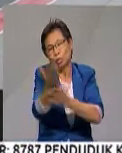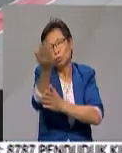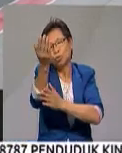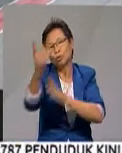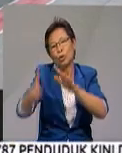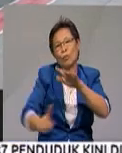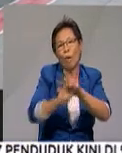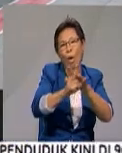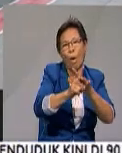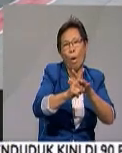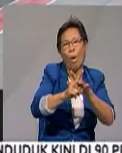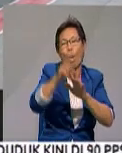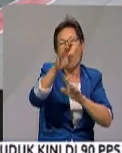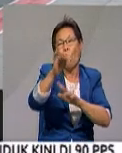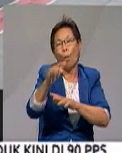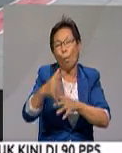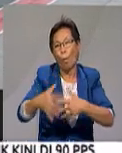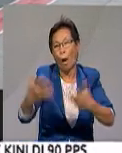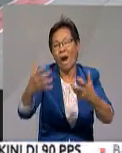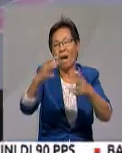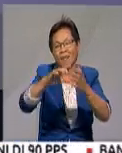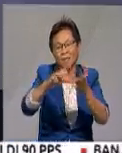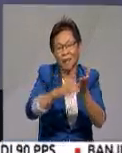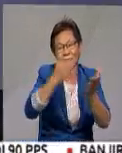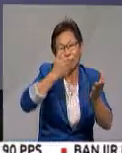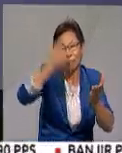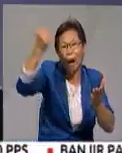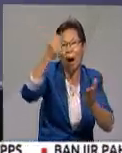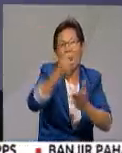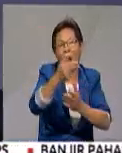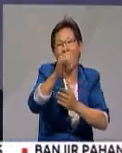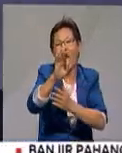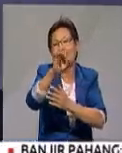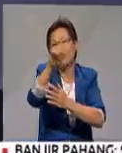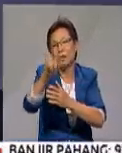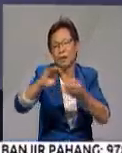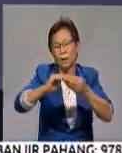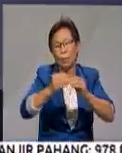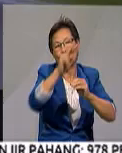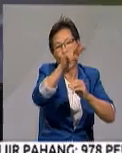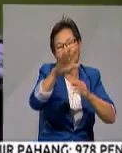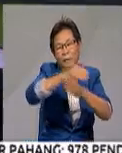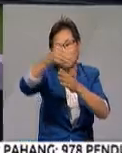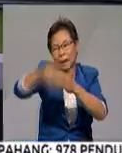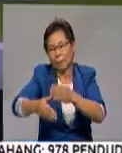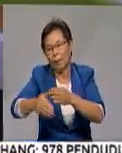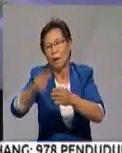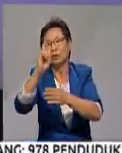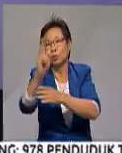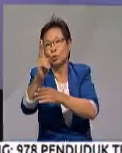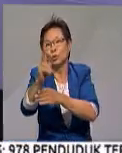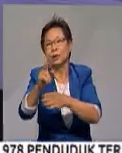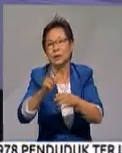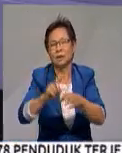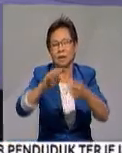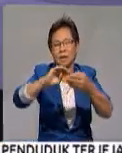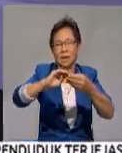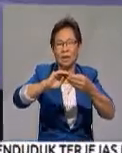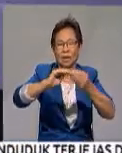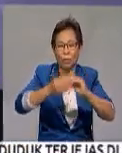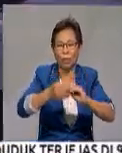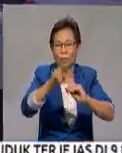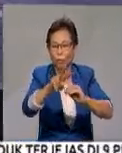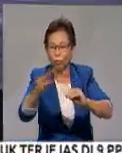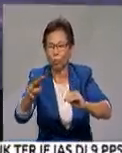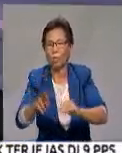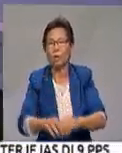pemandu wildcard terbaik. Hafiz pula menamatkan perlumbaan pertama di kedudukan ke-25 dan menamatkan perlumbaan kedua di kedudukan